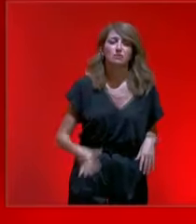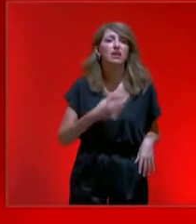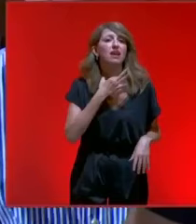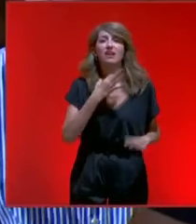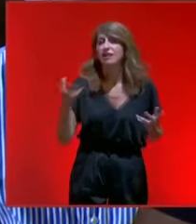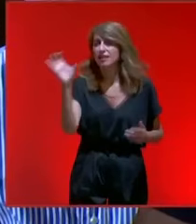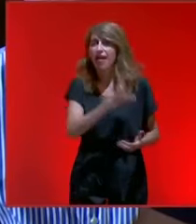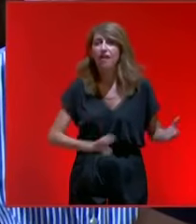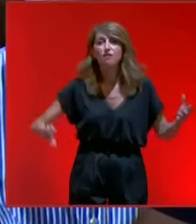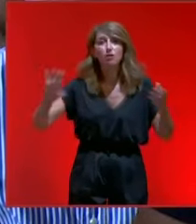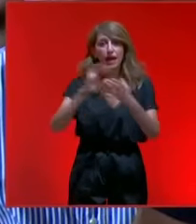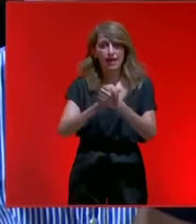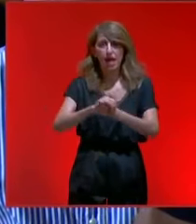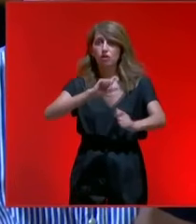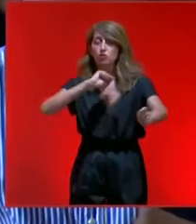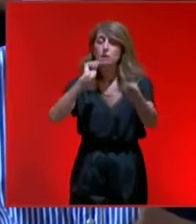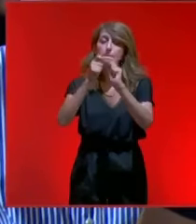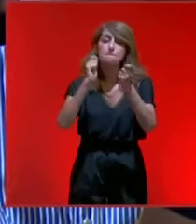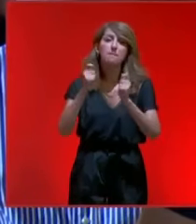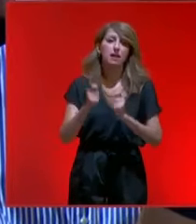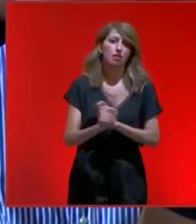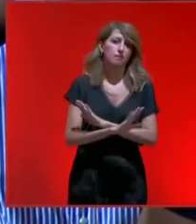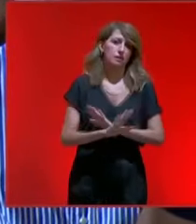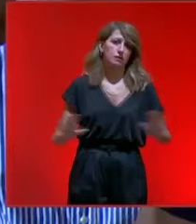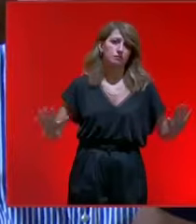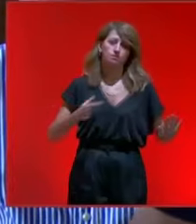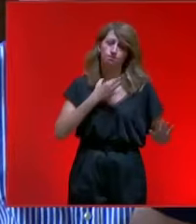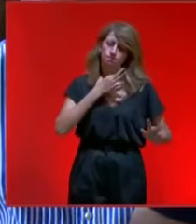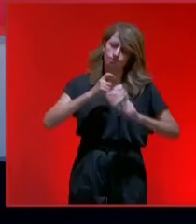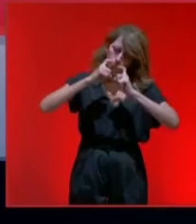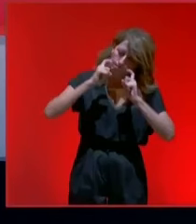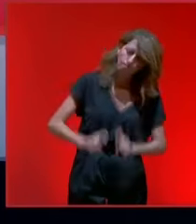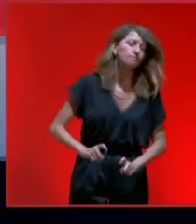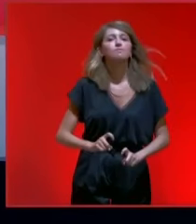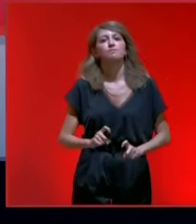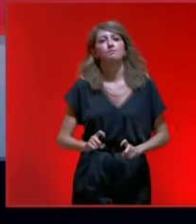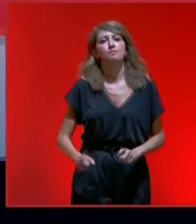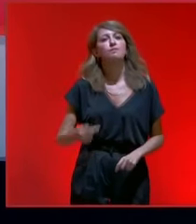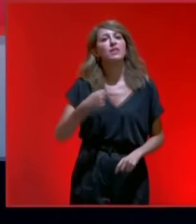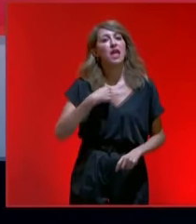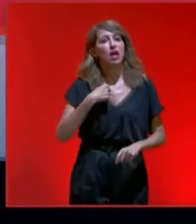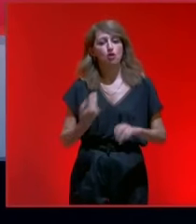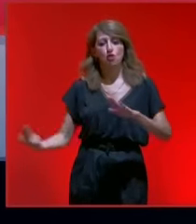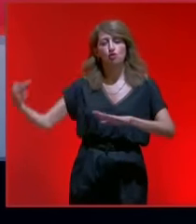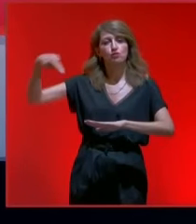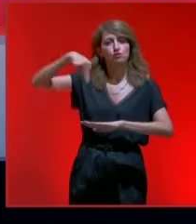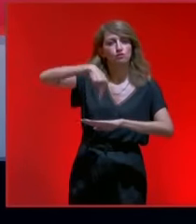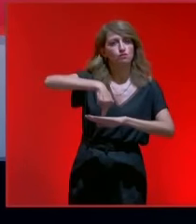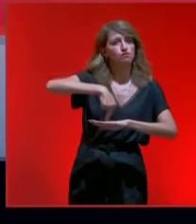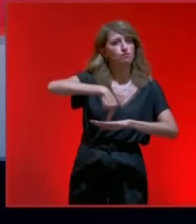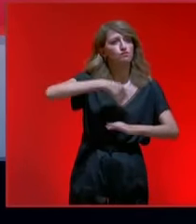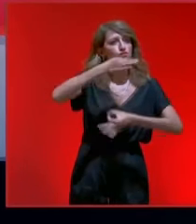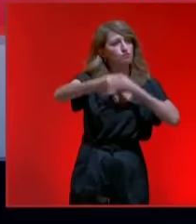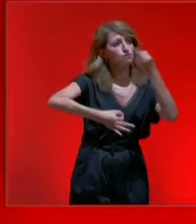είναι περισσότερο από ποτέ αναγκαία. Και εδώ είμαι βέβαιος ότι απευθύνομαι στο βήμα του συνεδρίου ενός κόμματος